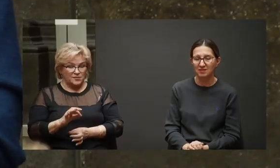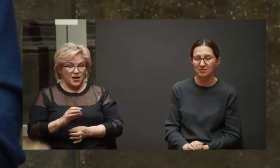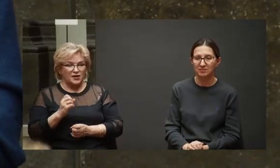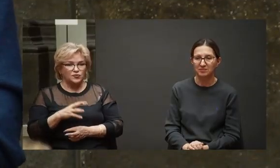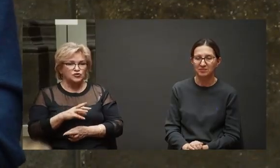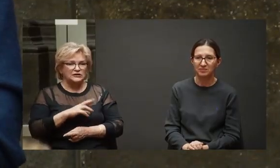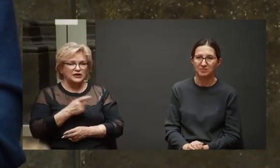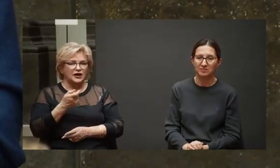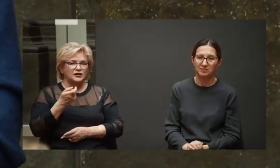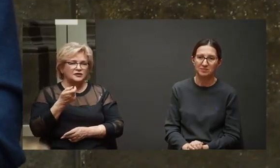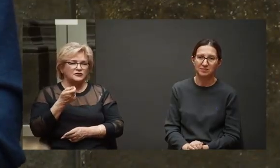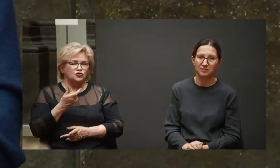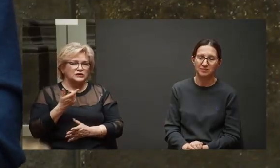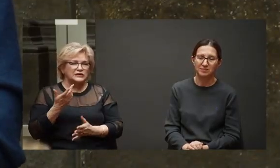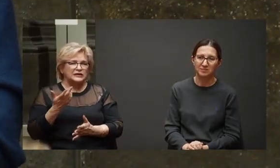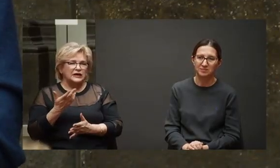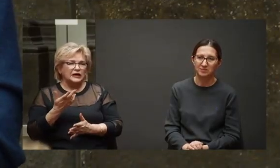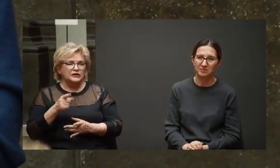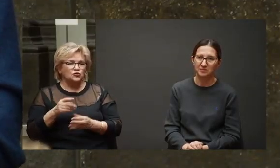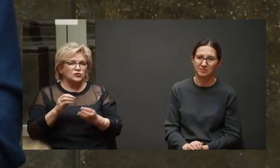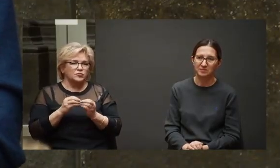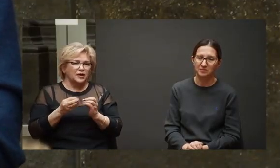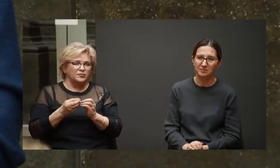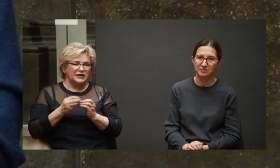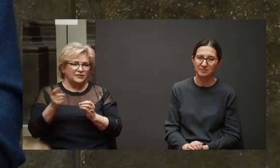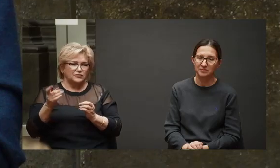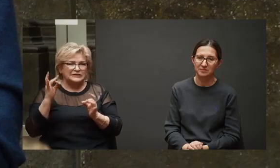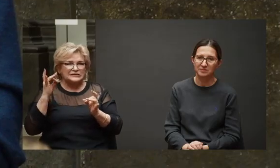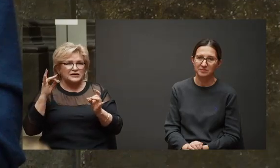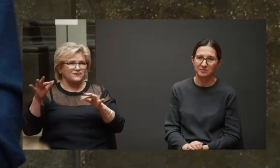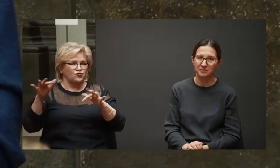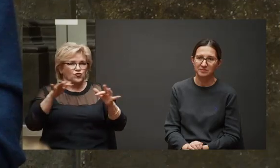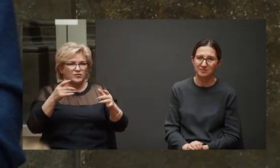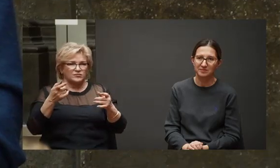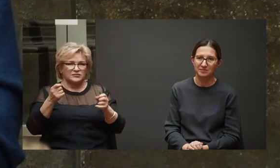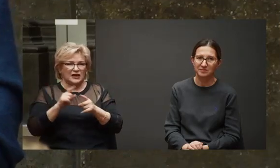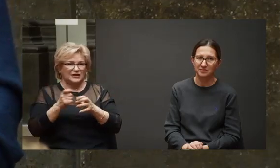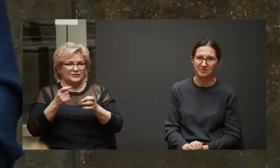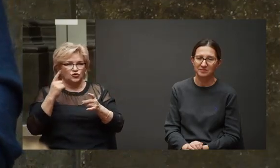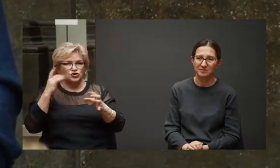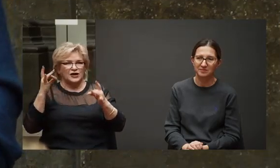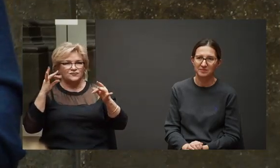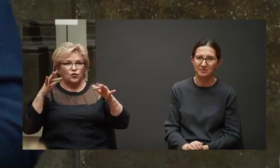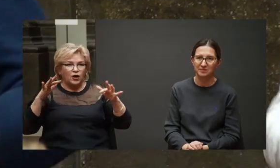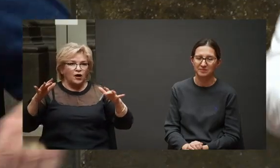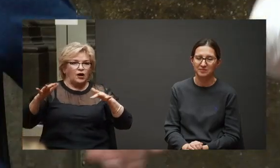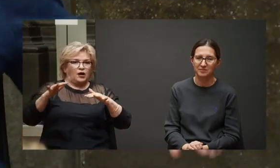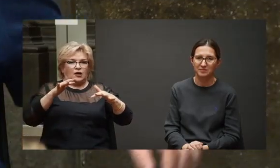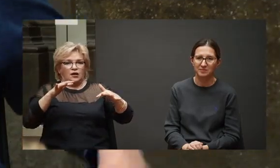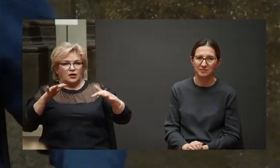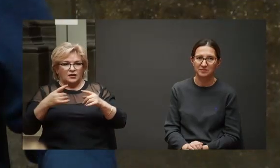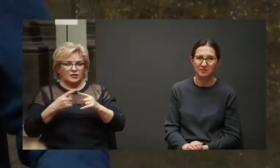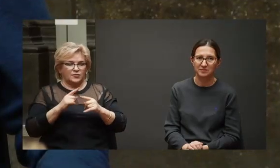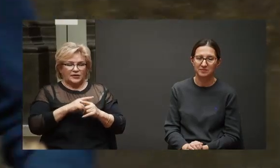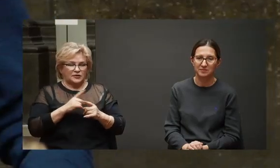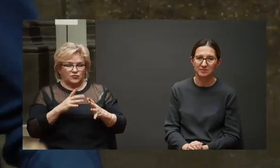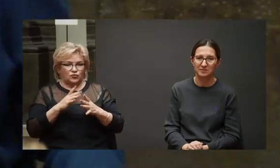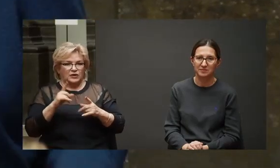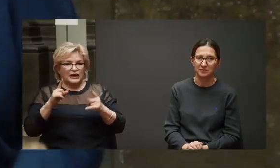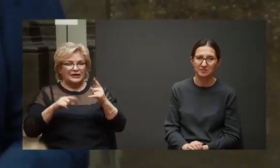просто почему-то не, какие-то ведь тут проблемы со звуком, и он так немножечко гуляет, и